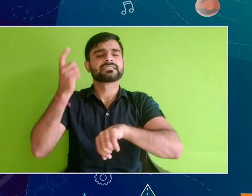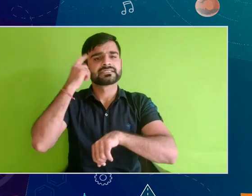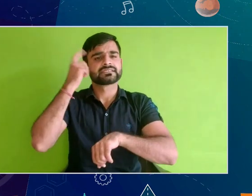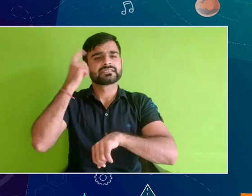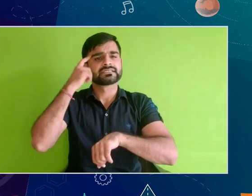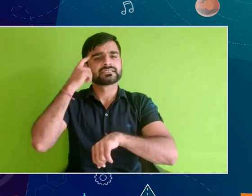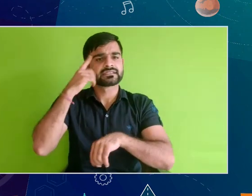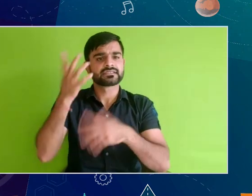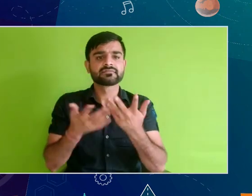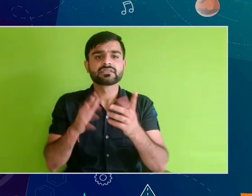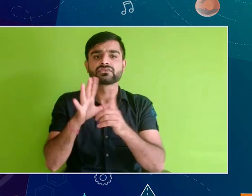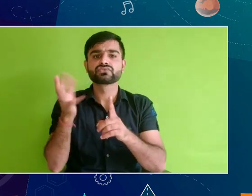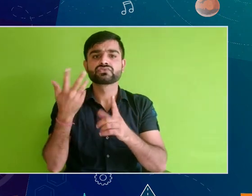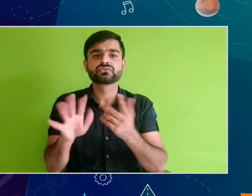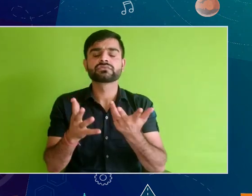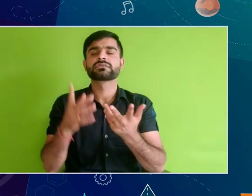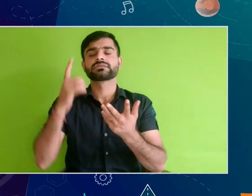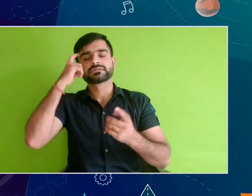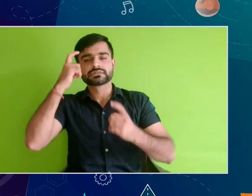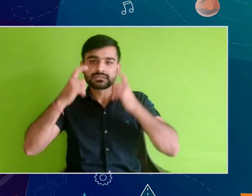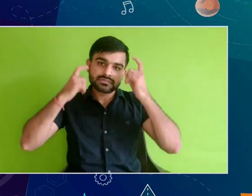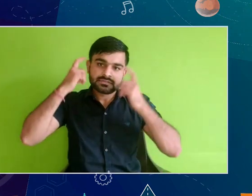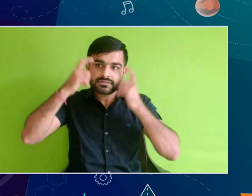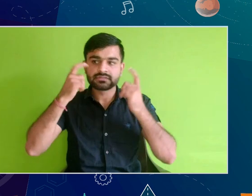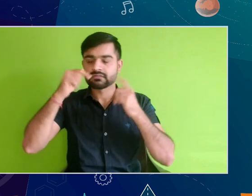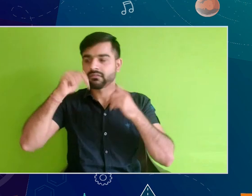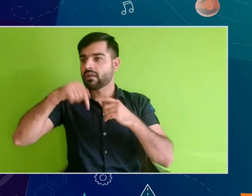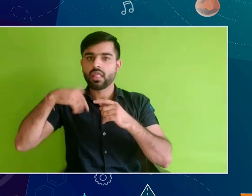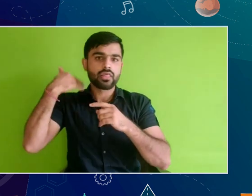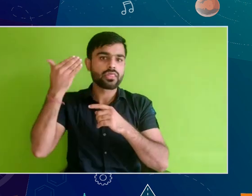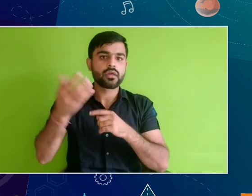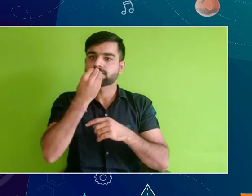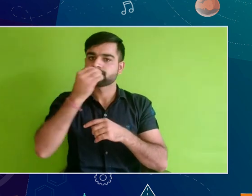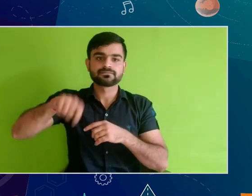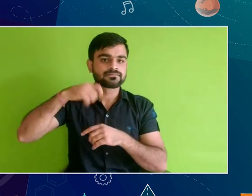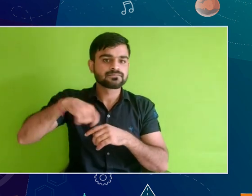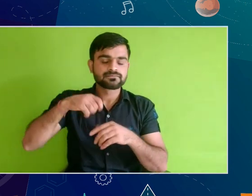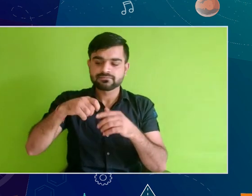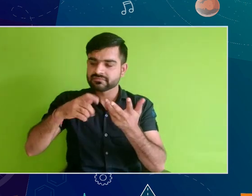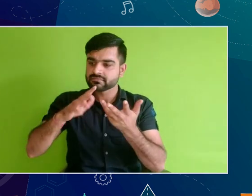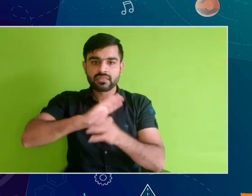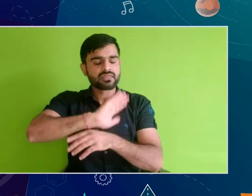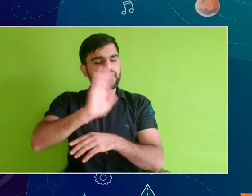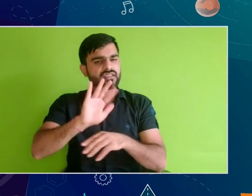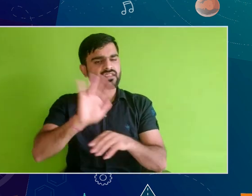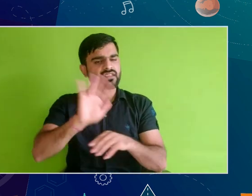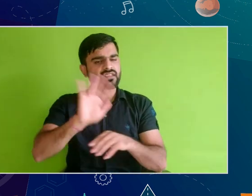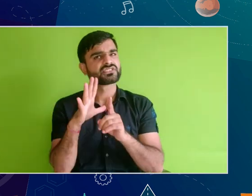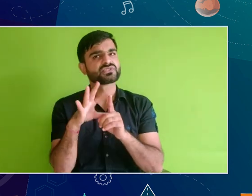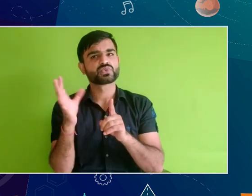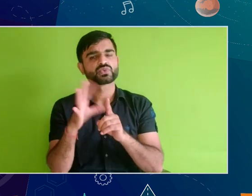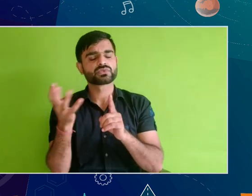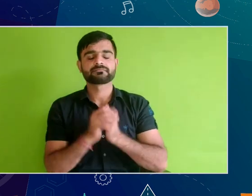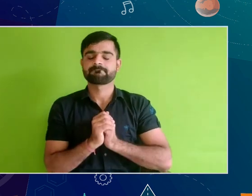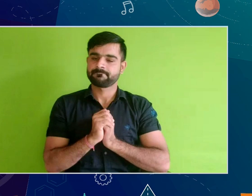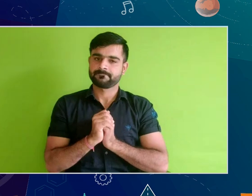क्या करूं, सोच में पड़ गया, मैंने तो आज तक कभी कोई डिश नहीं बनाई इन छिलकों से, नाउ व्हाट विल आई डू, द किंग इज आस्किंग